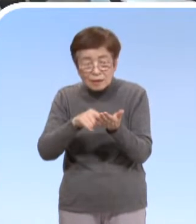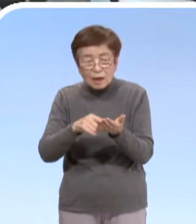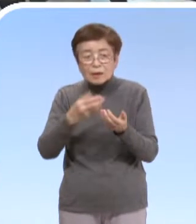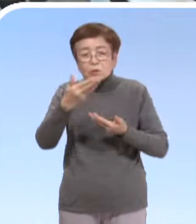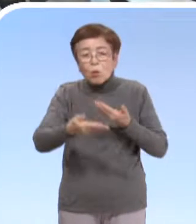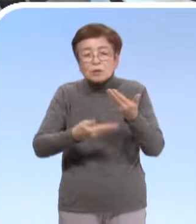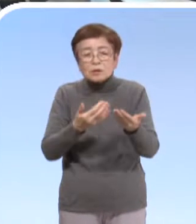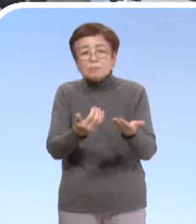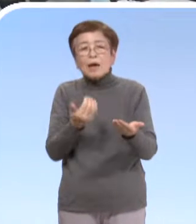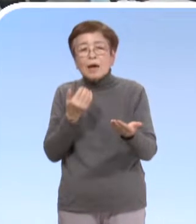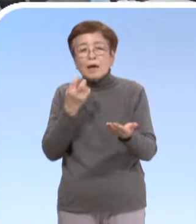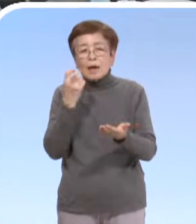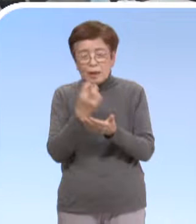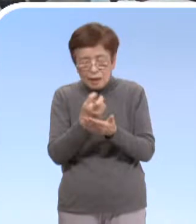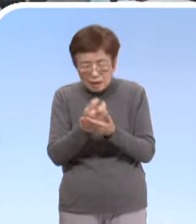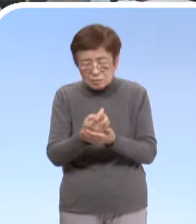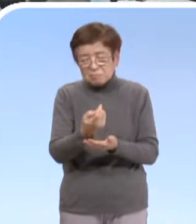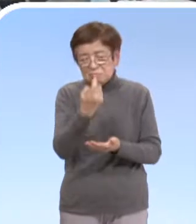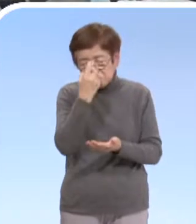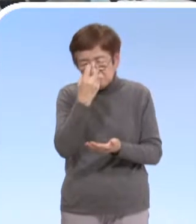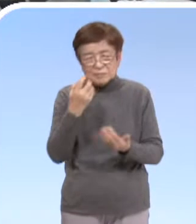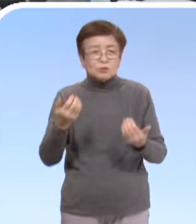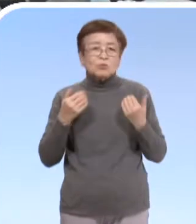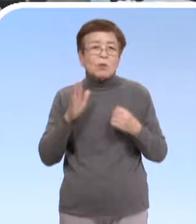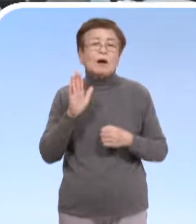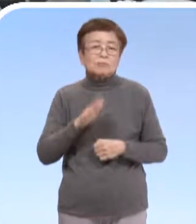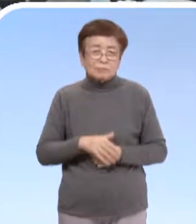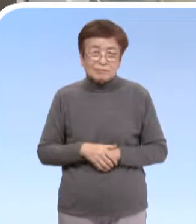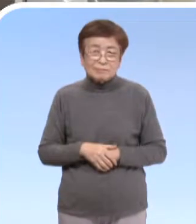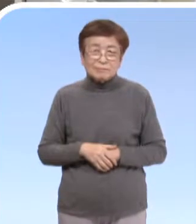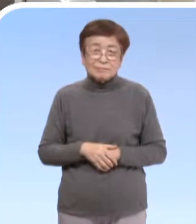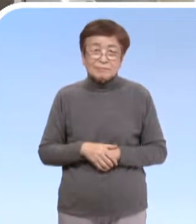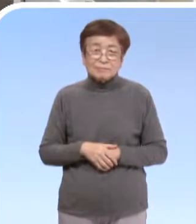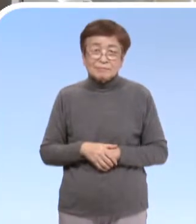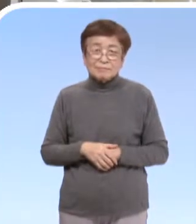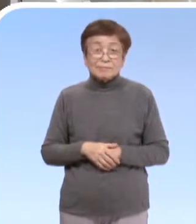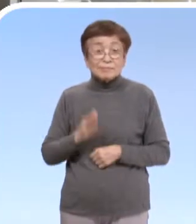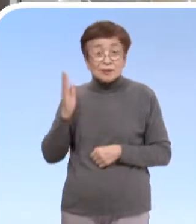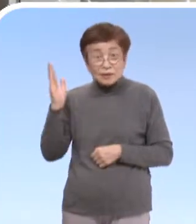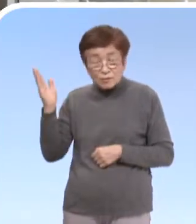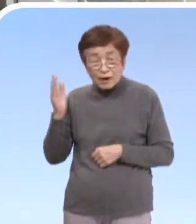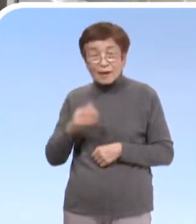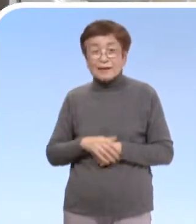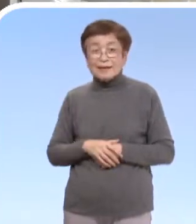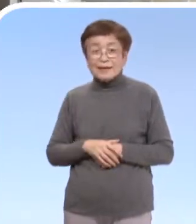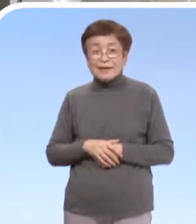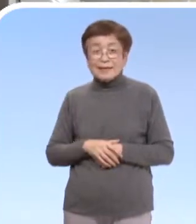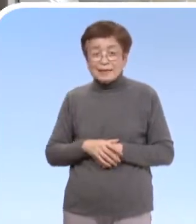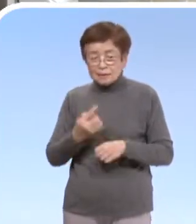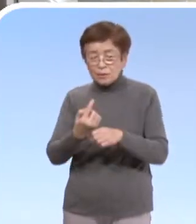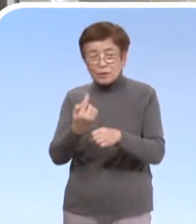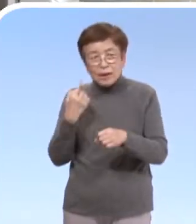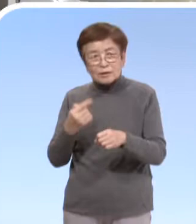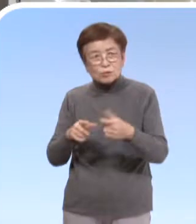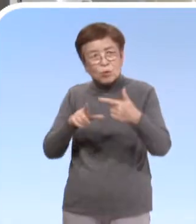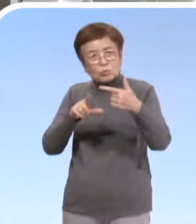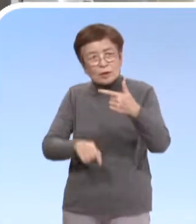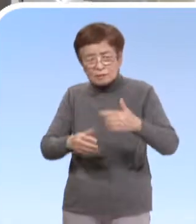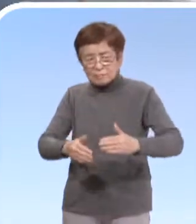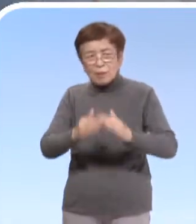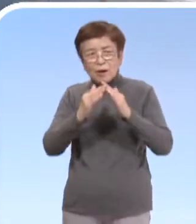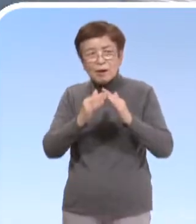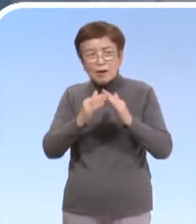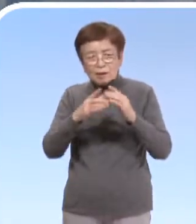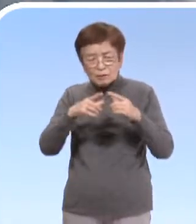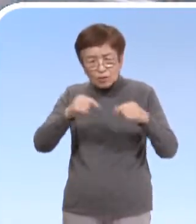免許更新前に高齢者講習が義務付けられています。こちらは全国初、去年6月に開